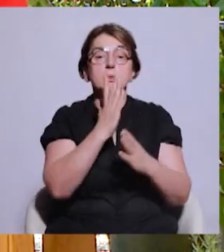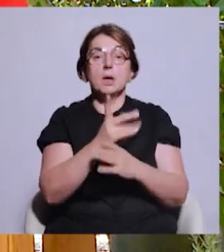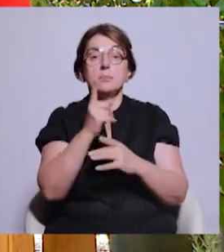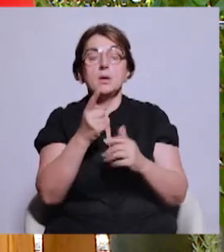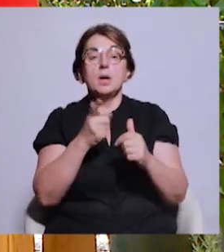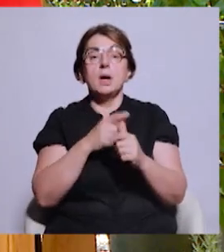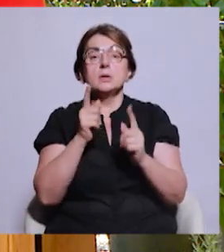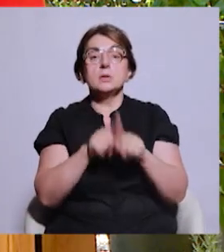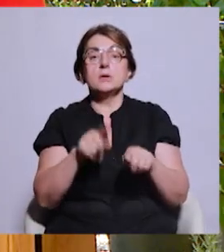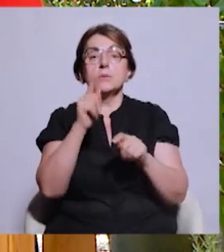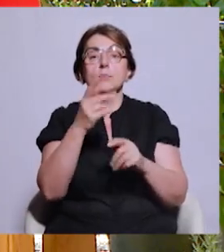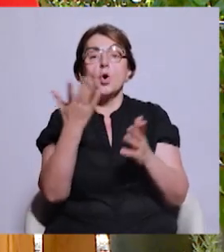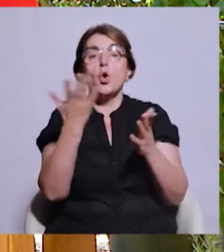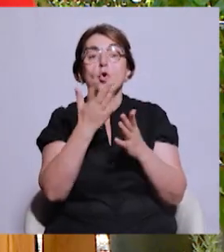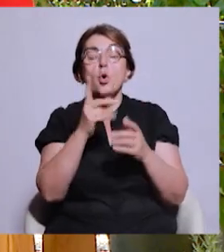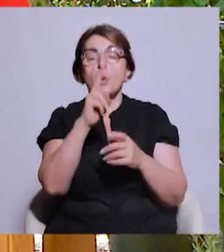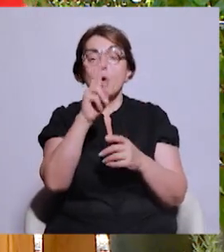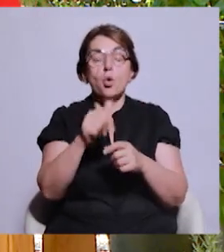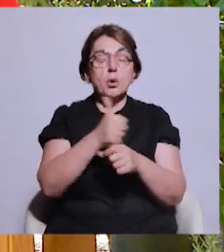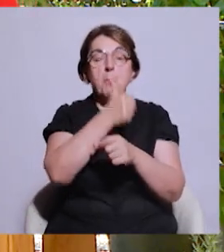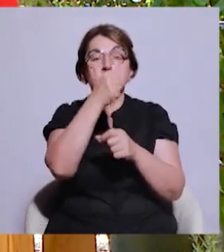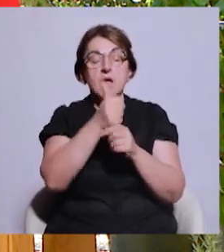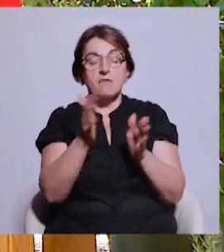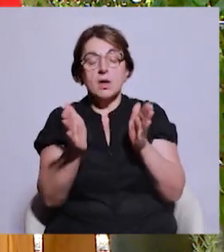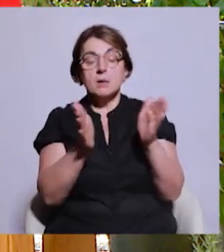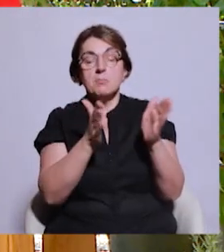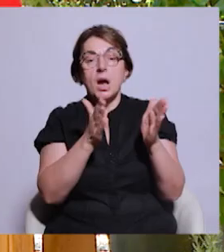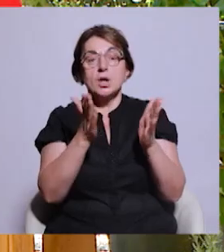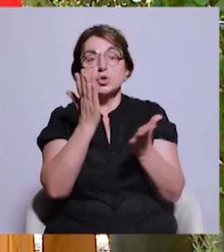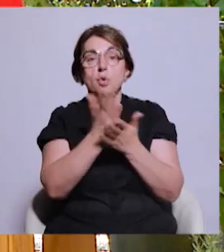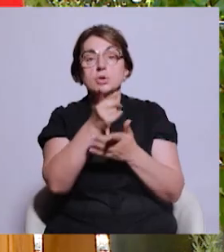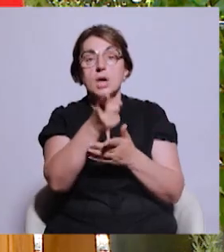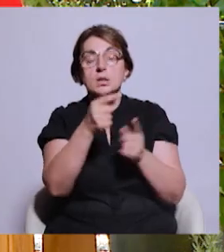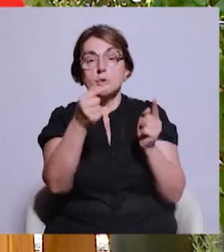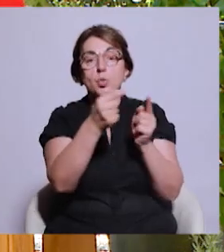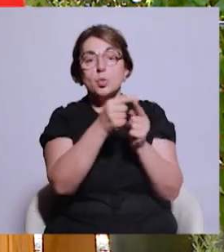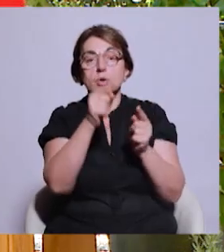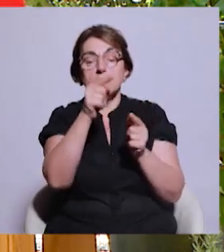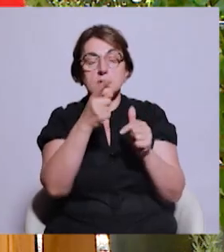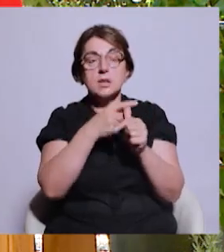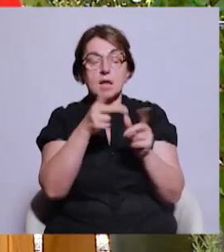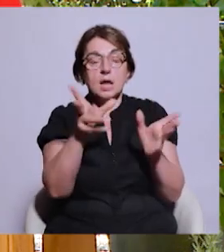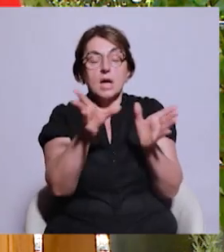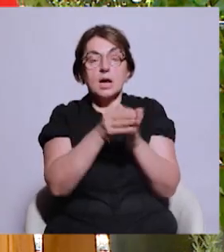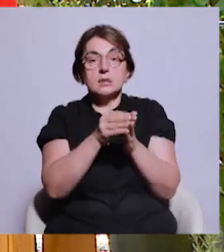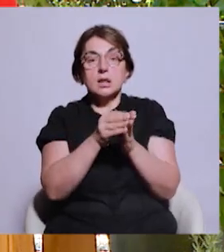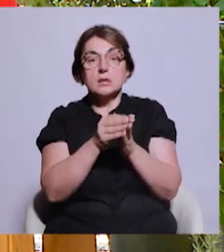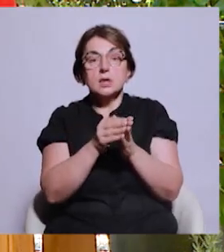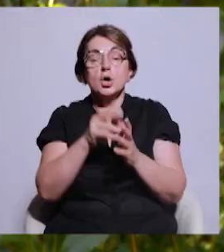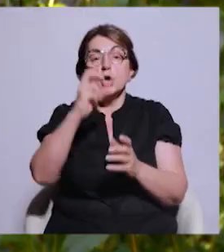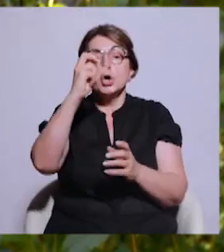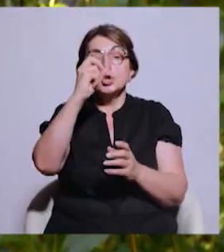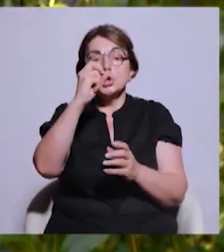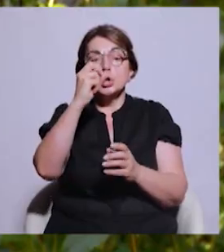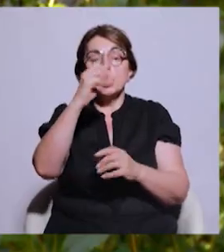მხარეები. მას ასე უწოდებენ, რომელ ორ ძირითად მხარეს შორისაც არის მოქცეული ეს კუთხე, იმ ორი სახელს ატარებს.